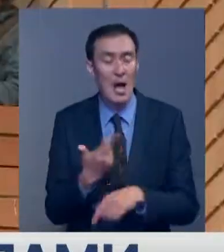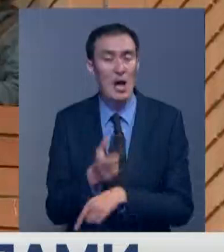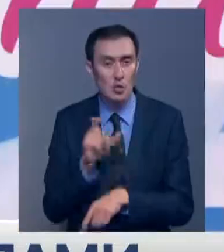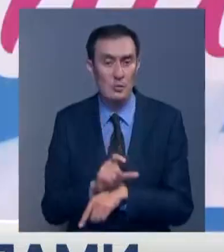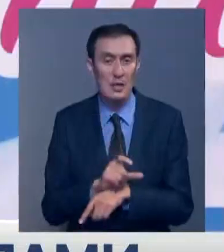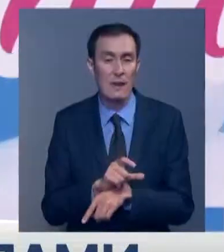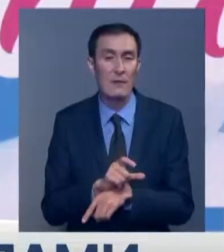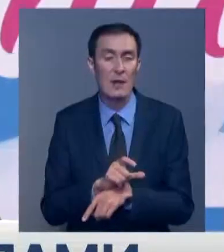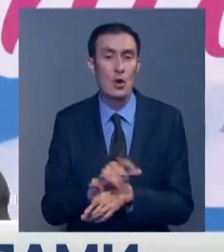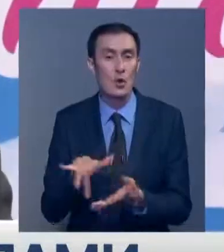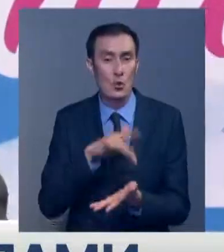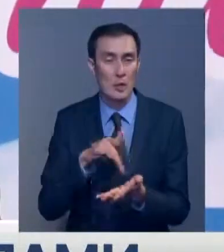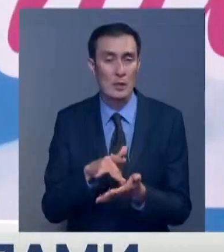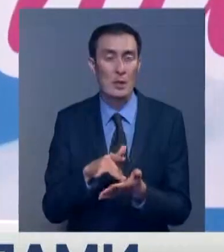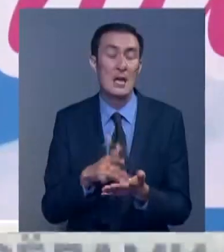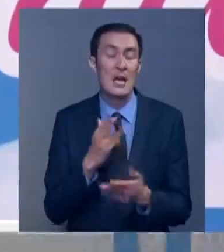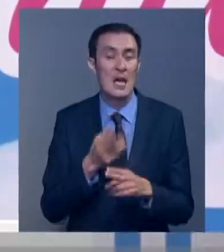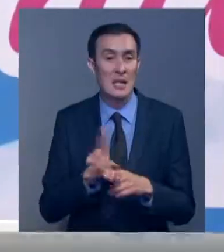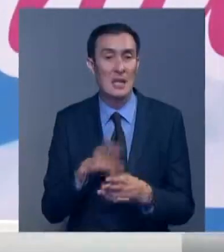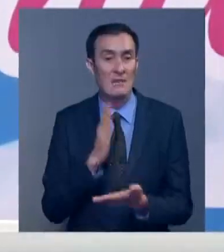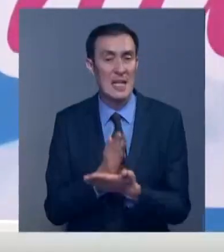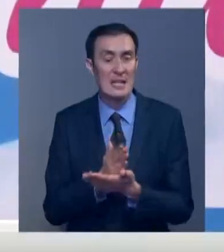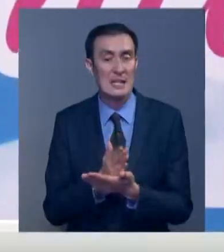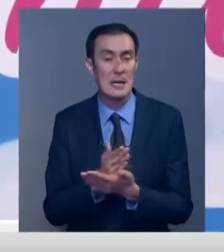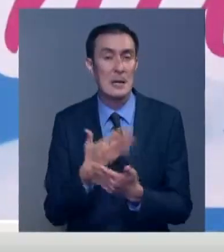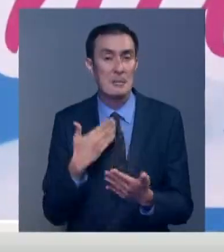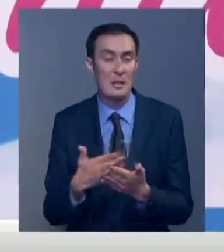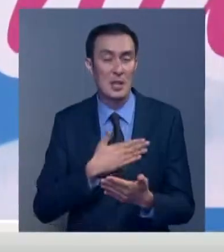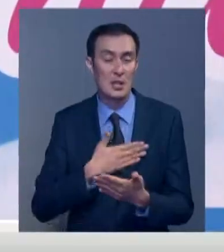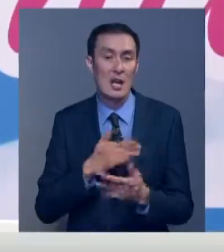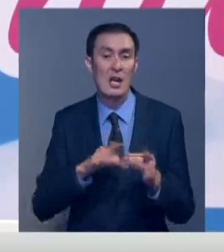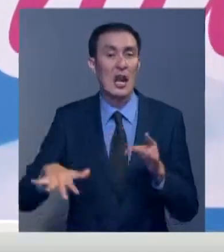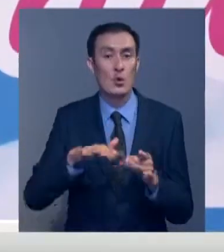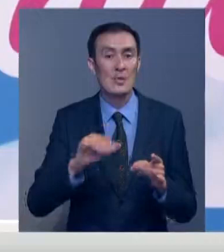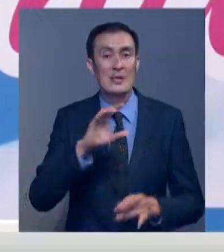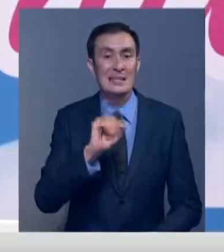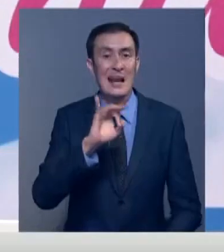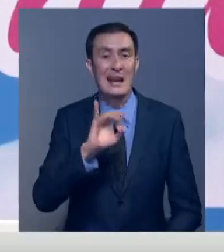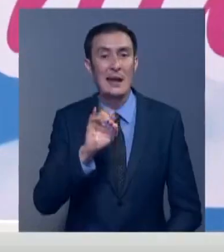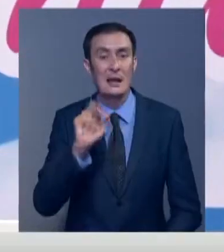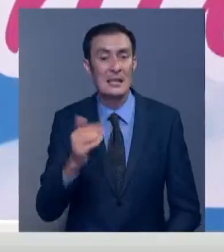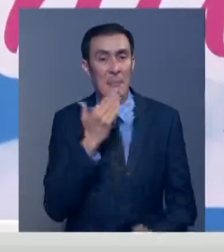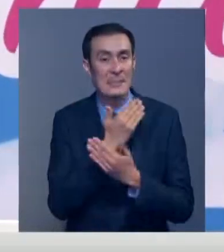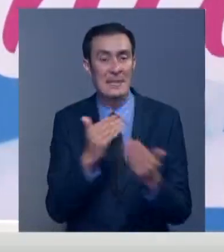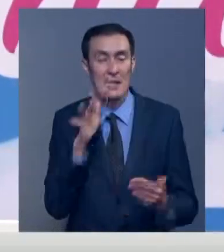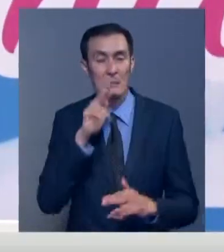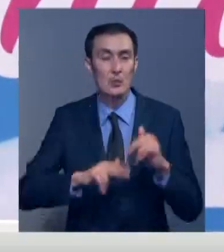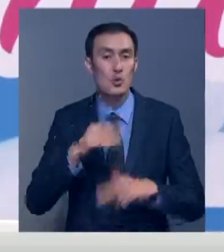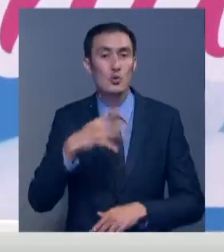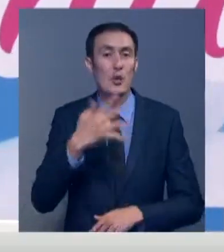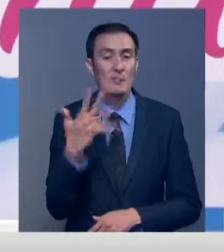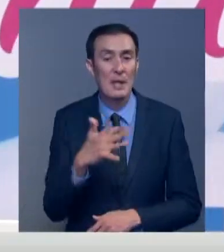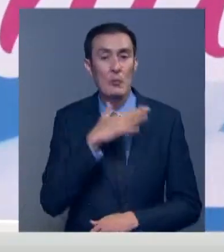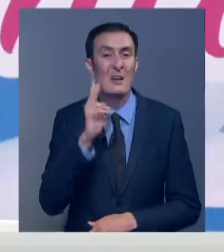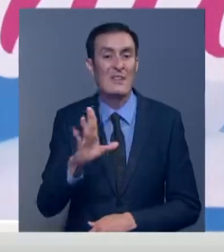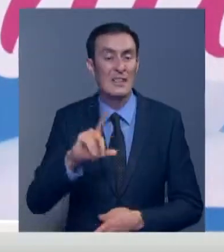областном центре. Ярким примером является наш новый микрорайон Сарыарка, где за последние несколько лет мы построили 45